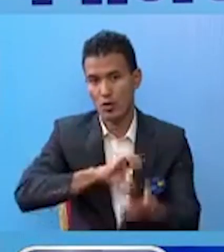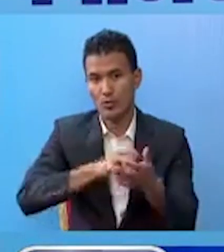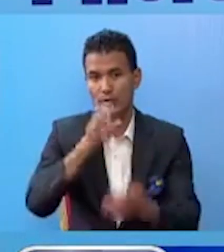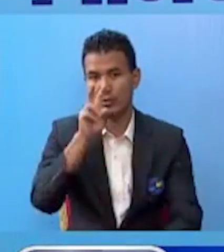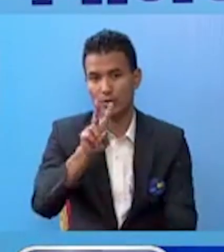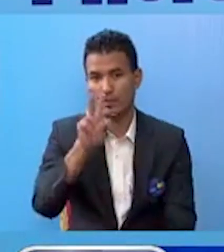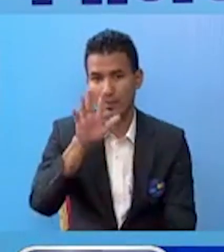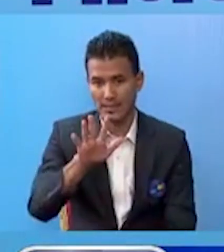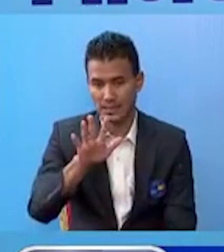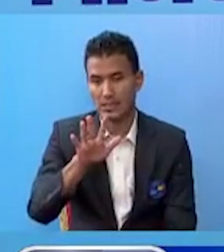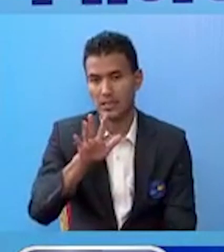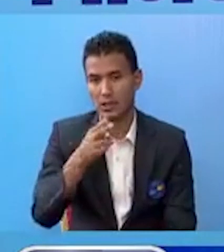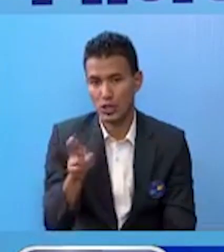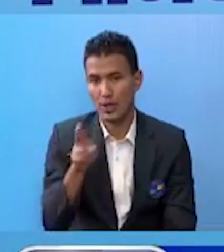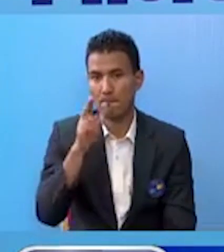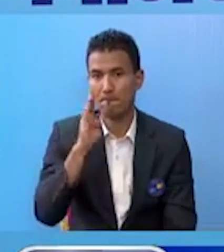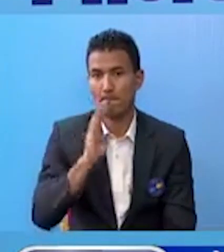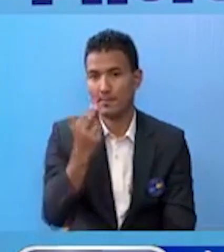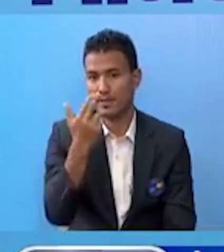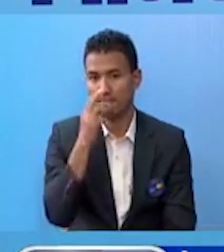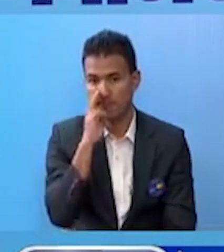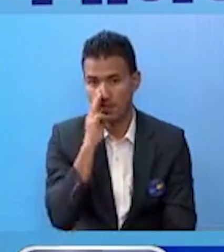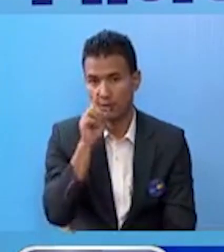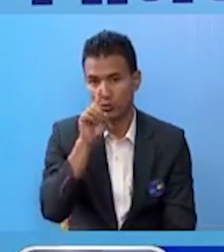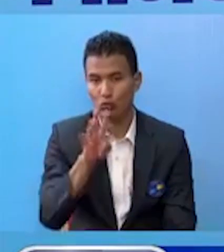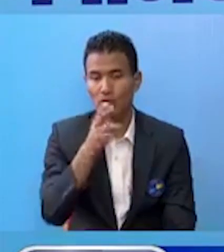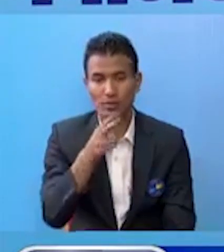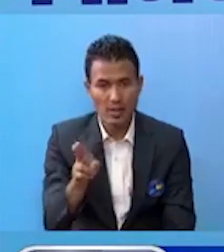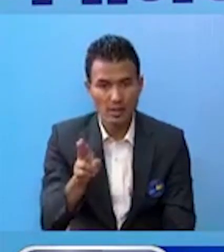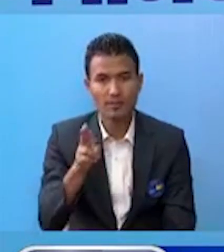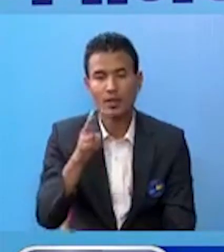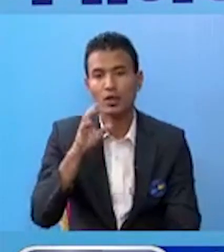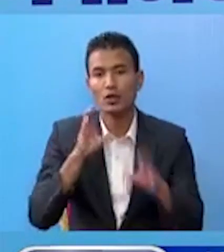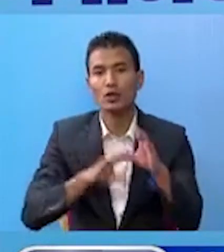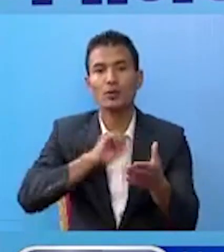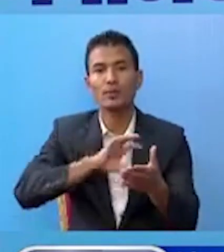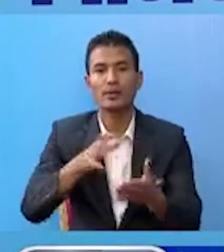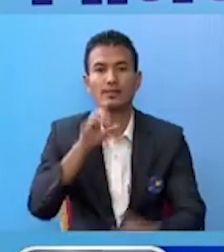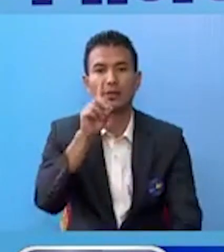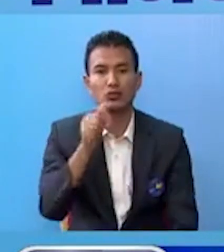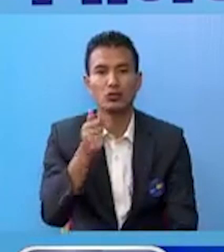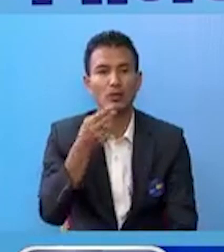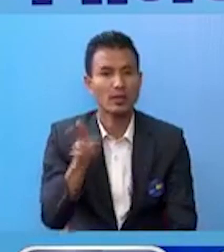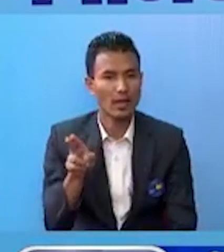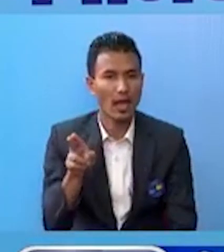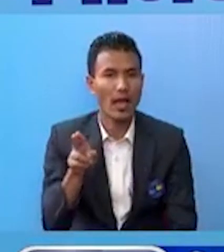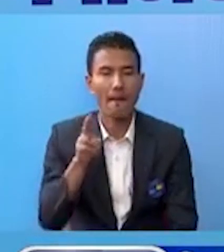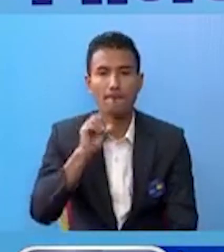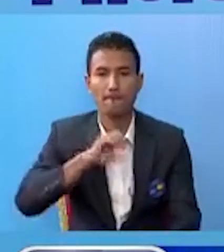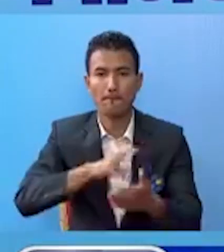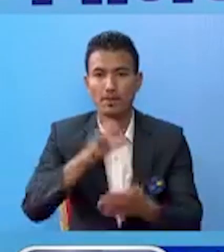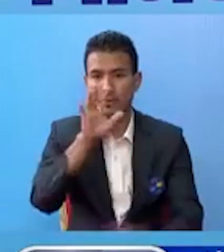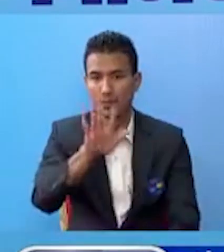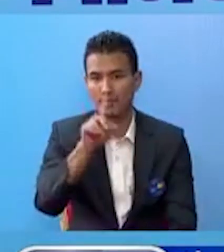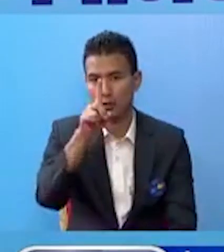प्रदेश दुईमा 5 जना, बागमती प्रदेशमा 14 जना, गण्डकी प्रदेशमा 16 जना, प्रदेश